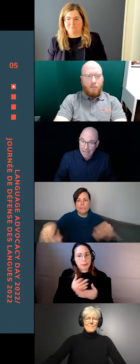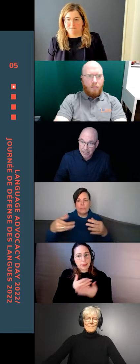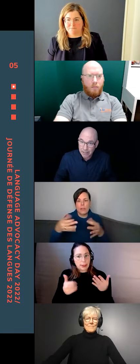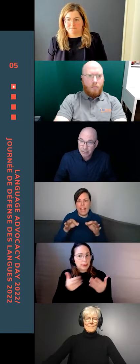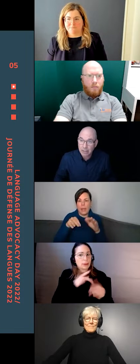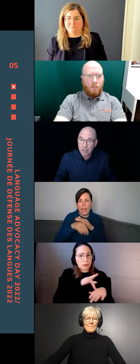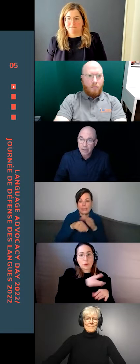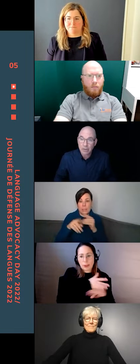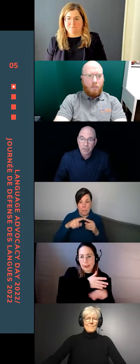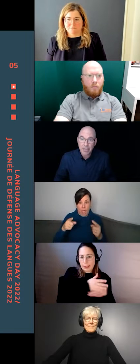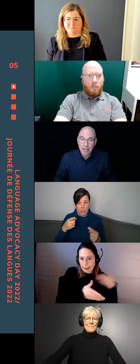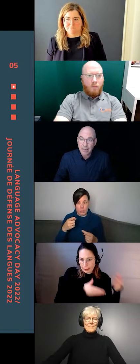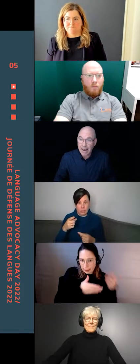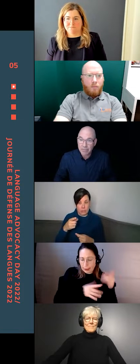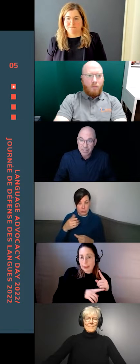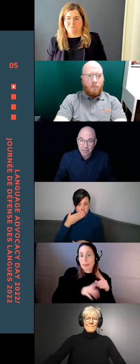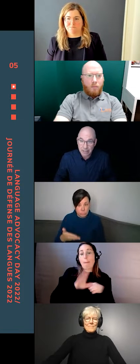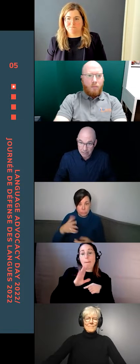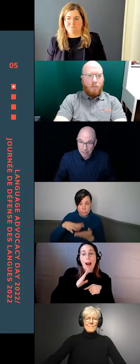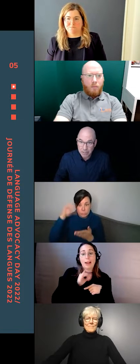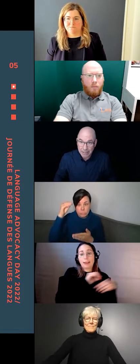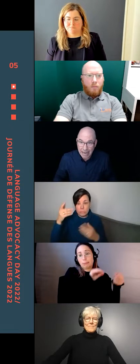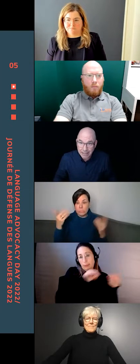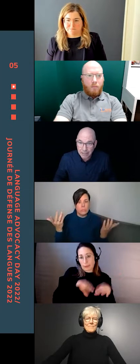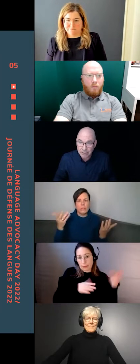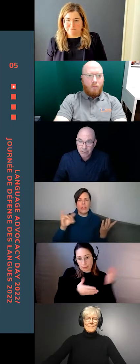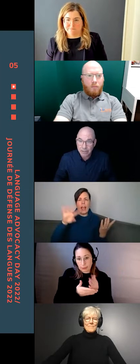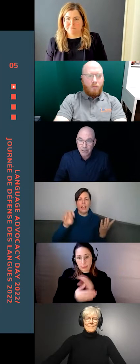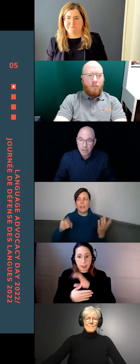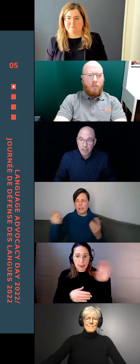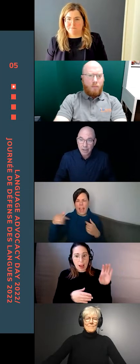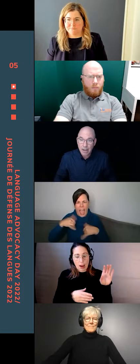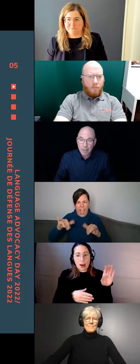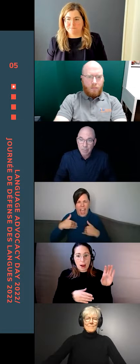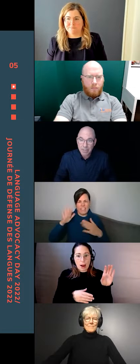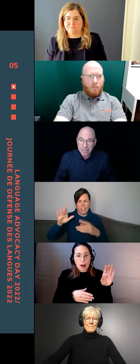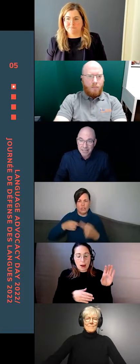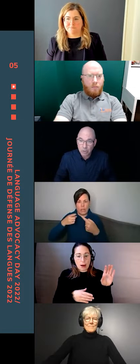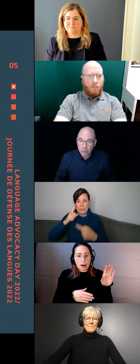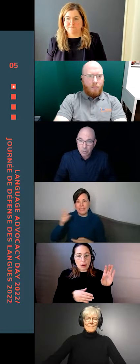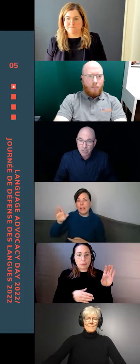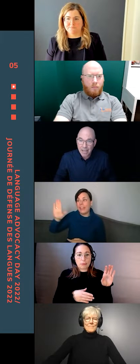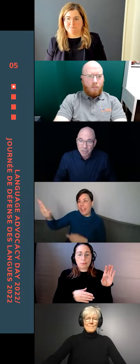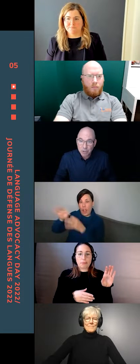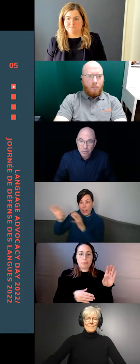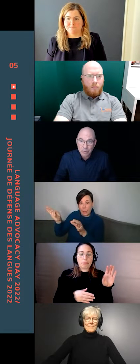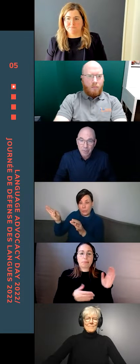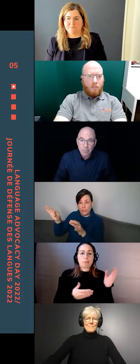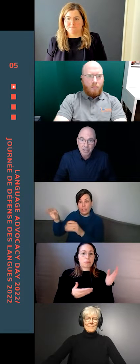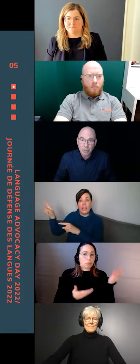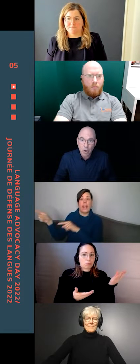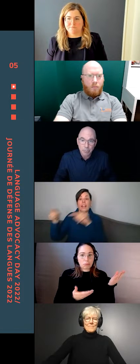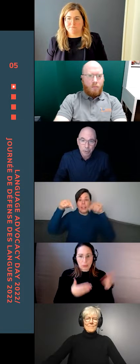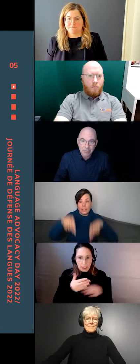Malheureusement, il y en a ceux qui ont accès à ces services et une fois qu'ils déménagent au Canada, ils